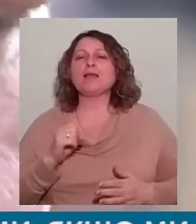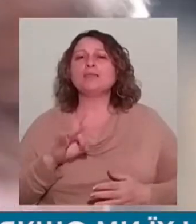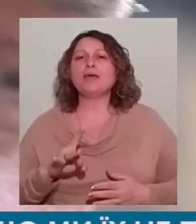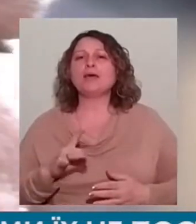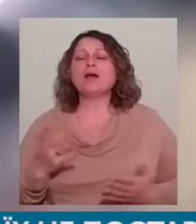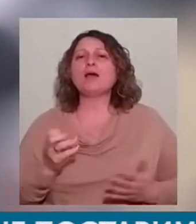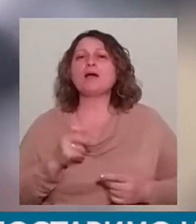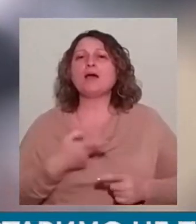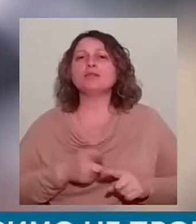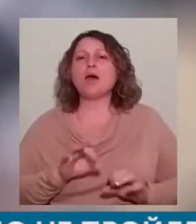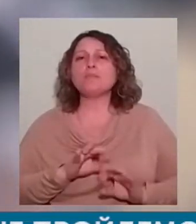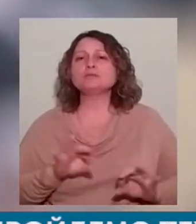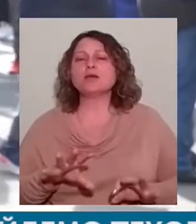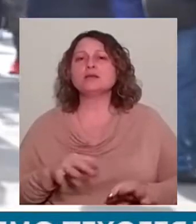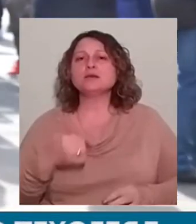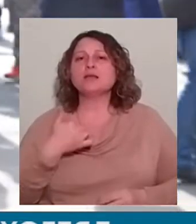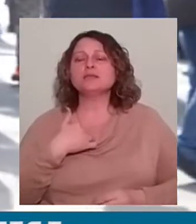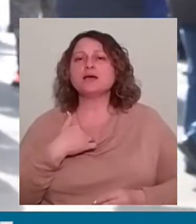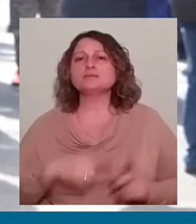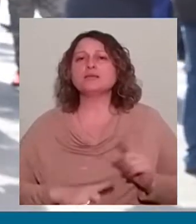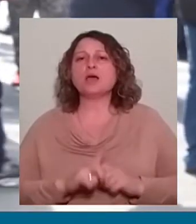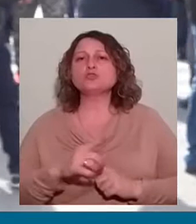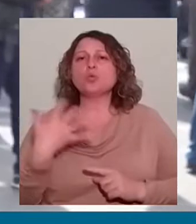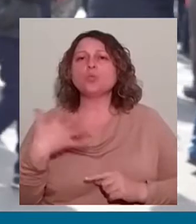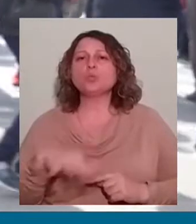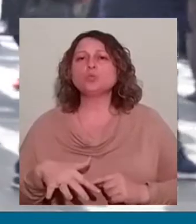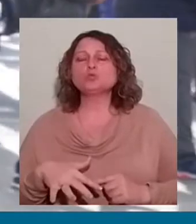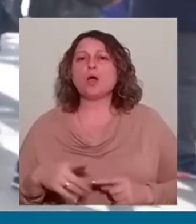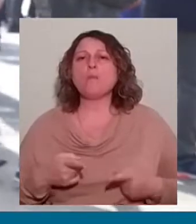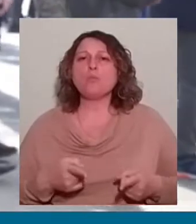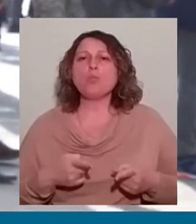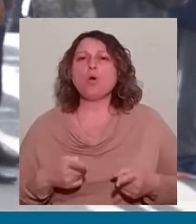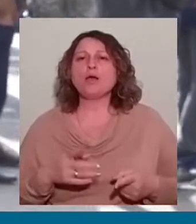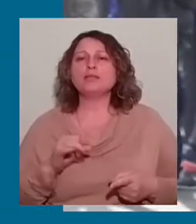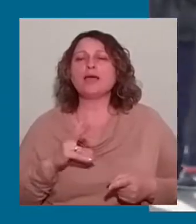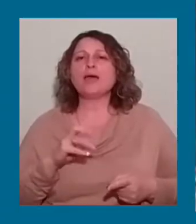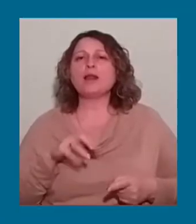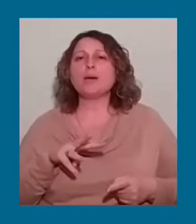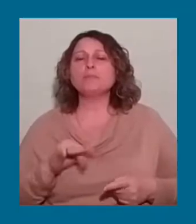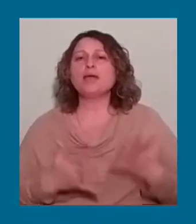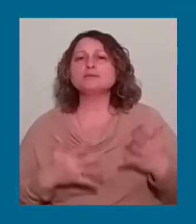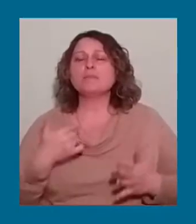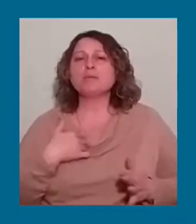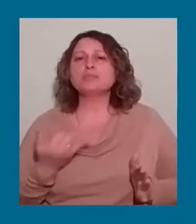объясняется вообще? Нас начали уже пугать этими трекерами. Если мы их не поставим, мы не пройдем